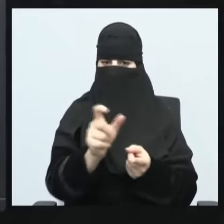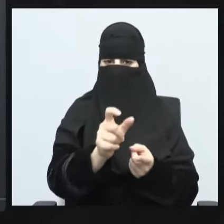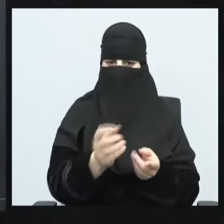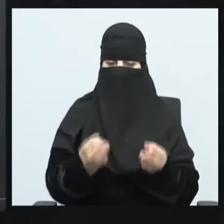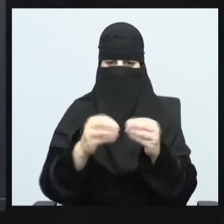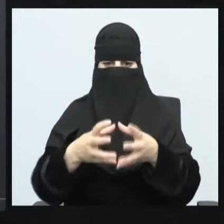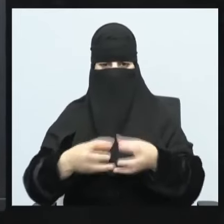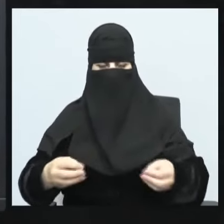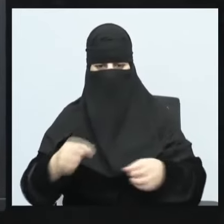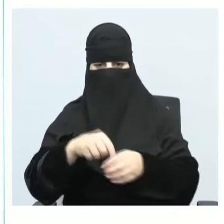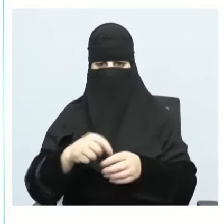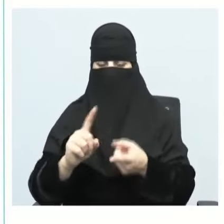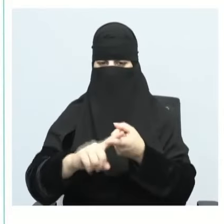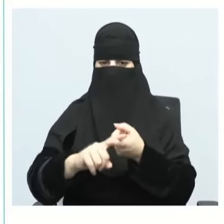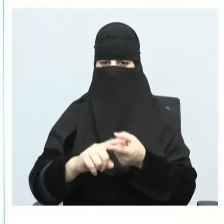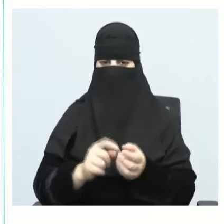الرياضيات